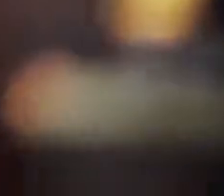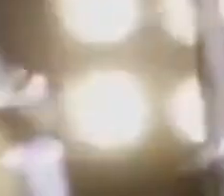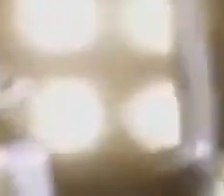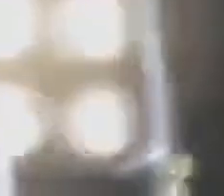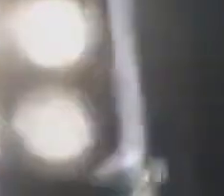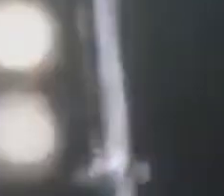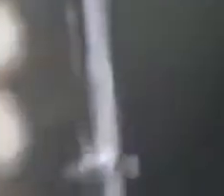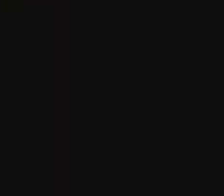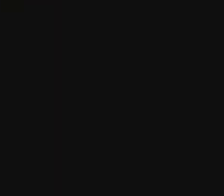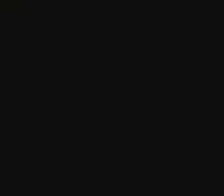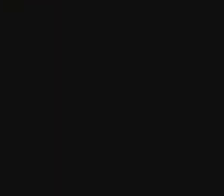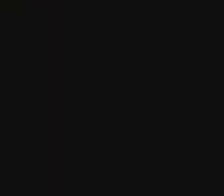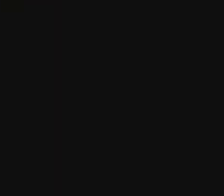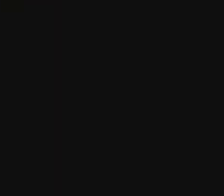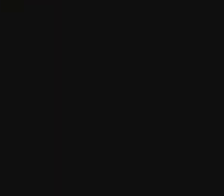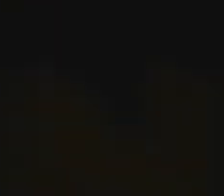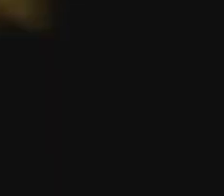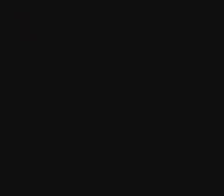keluargamu